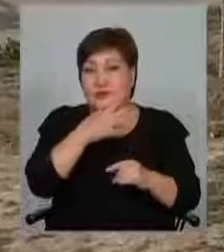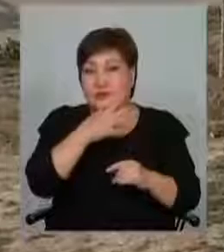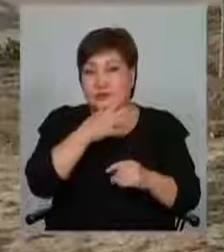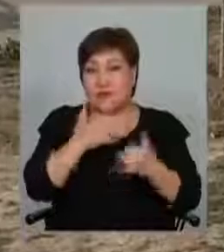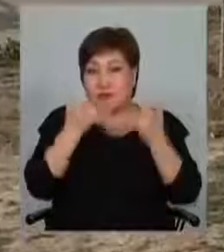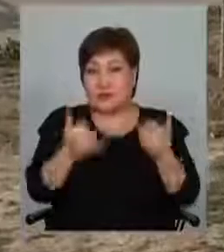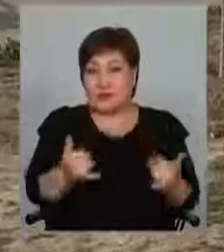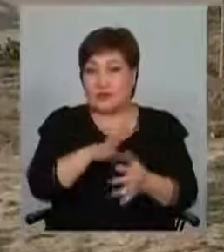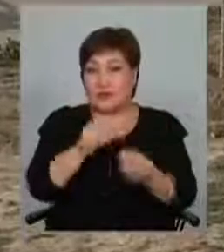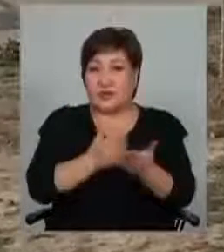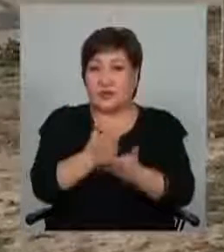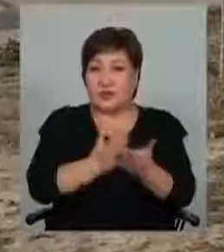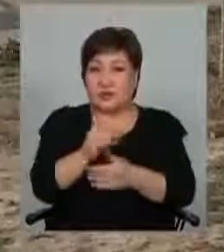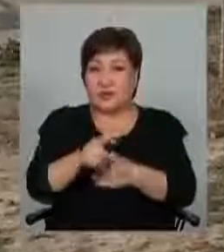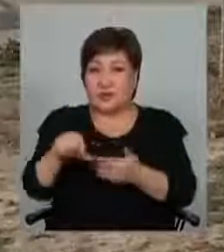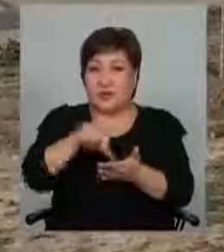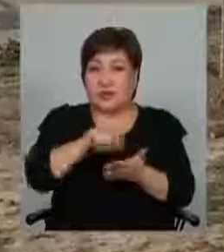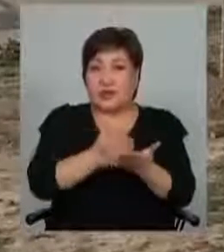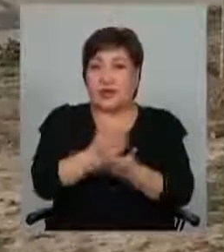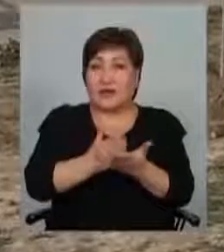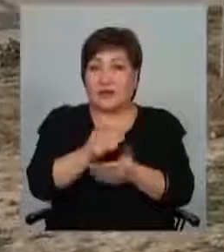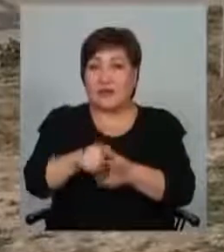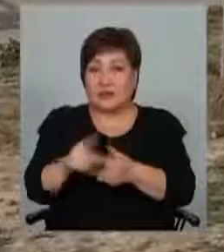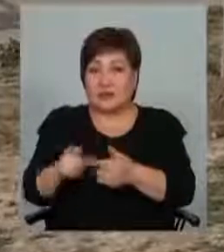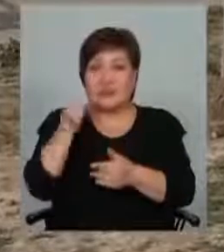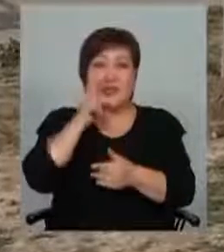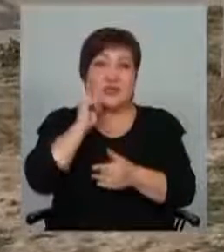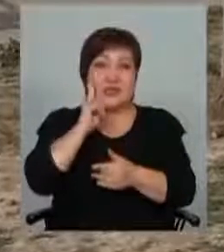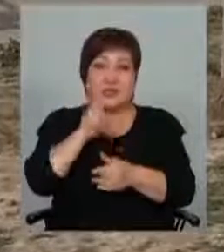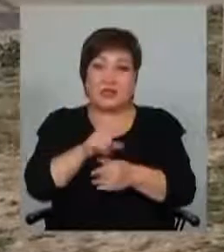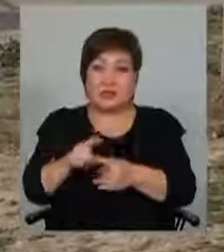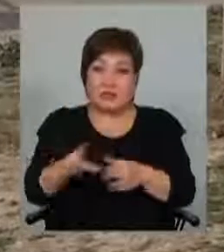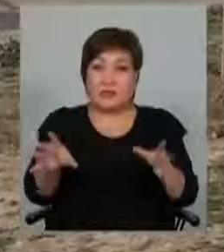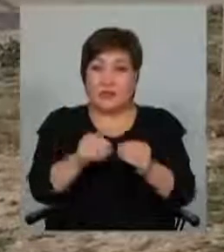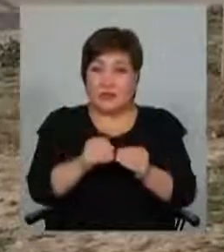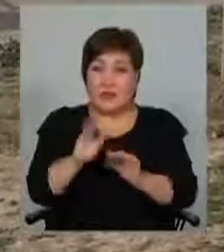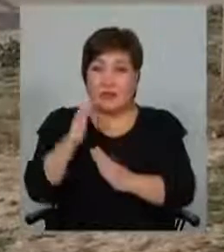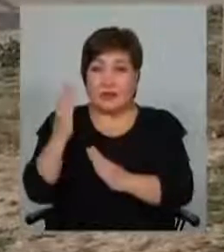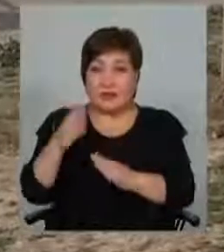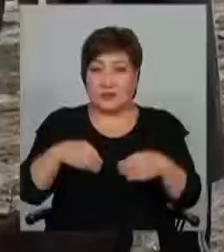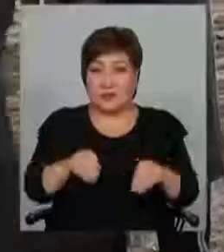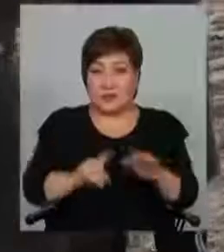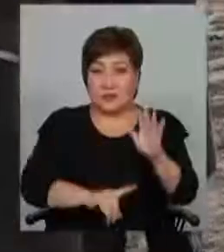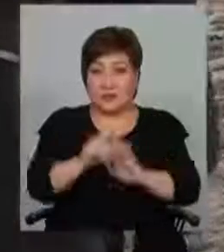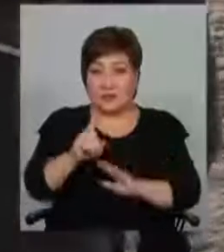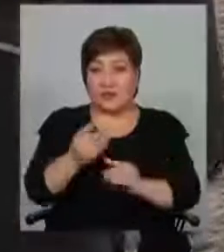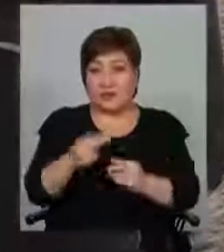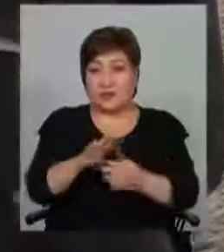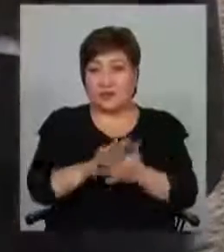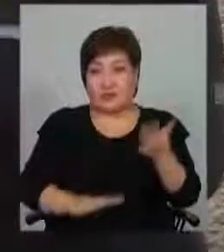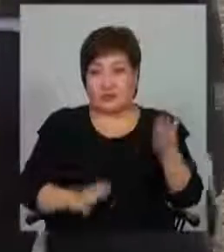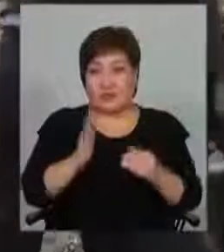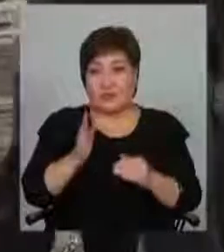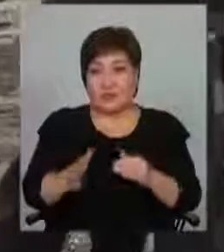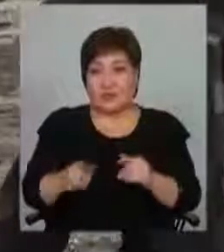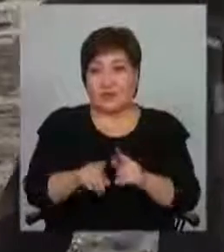үшін қатысушы ардагерлеріміз жастарымызбен бірігіп ағаш егіз отырғыз бастадық. Бұл шара өз жалғасын табатын болады. Айта